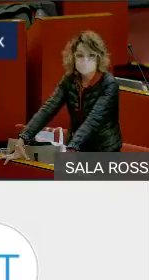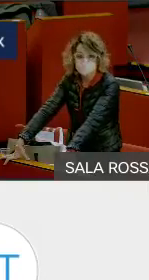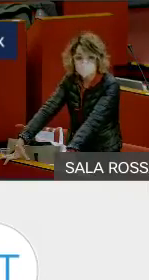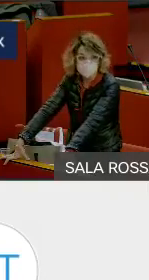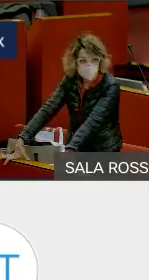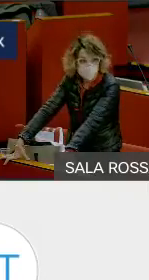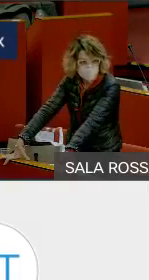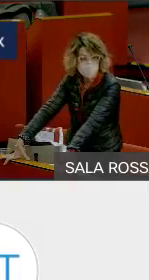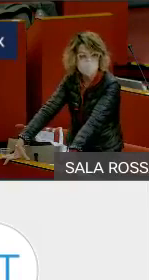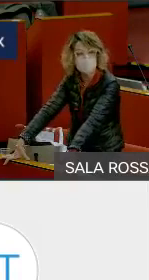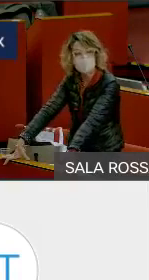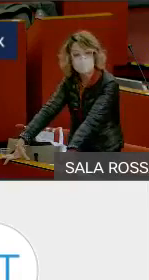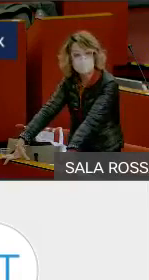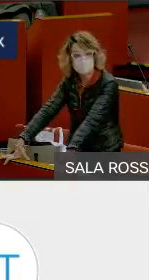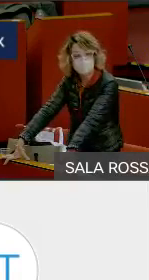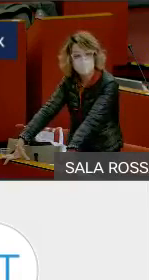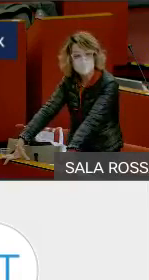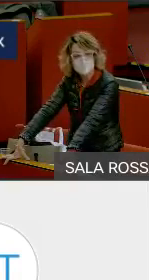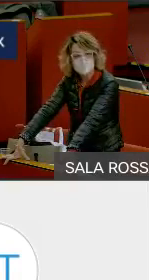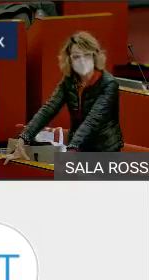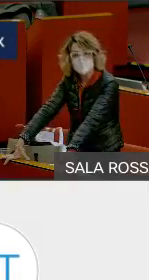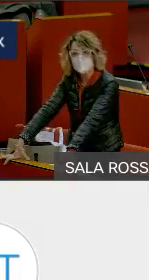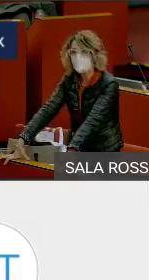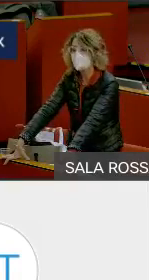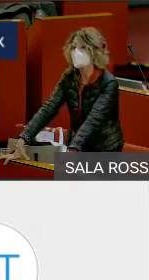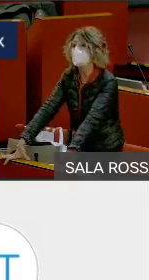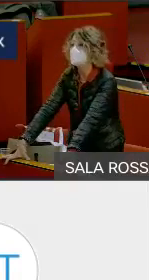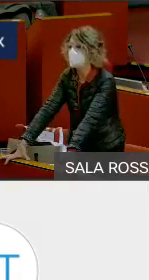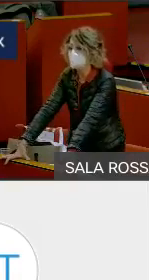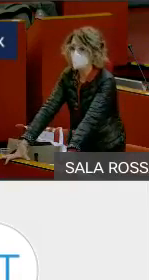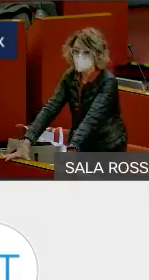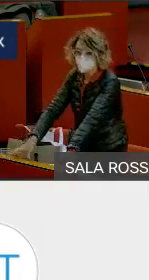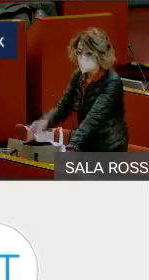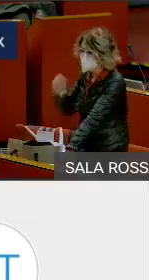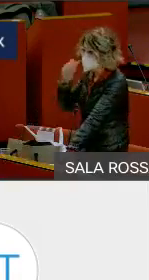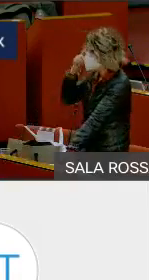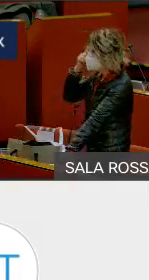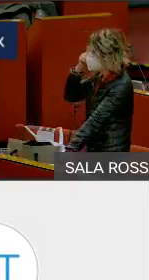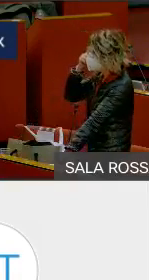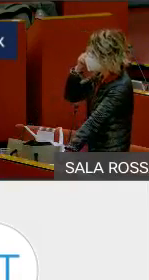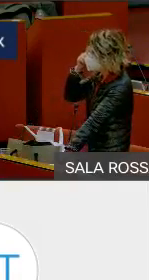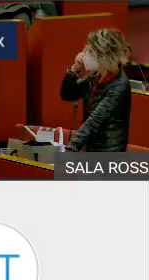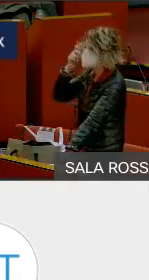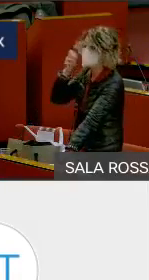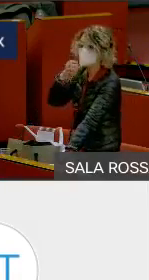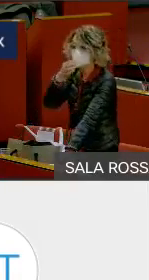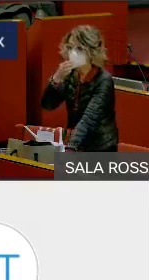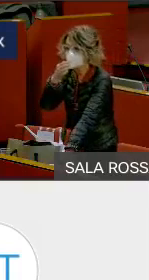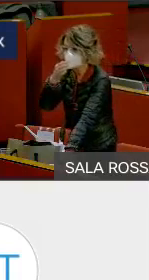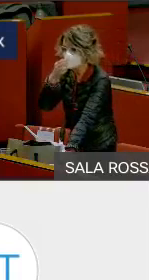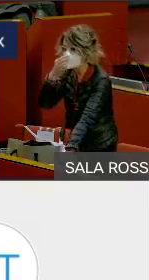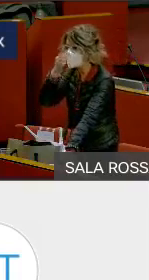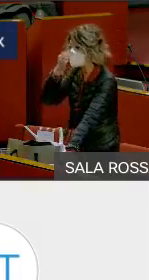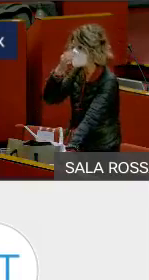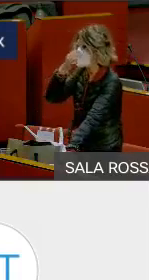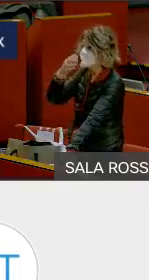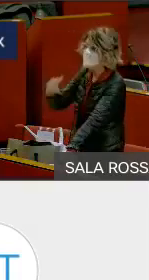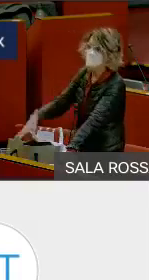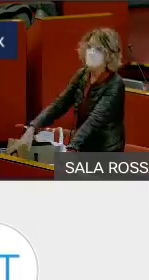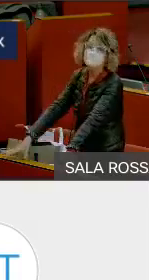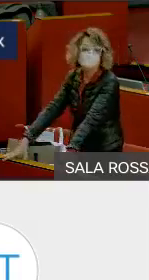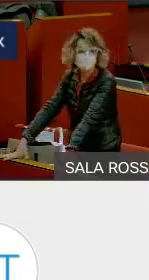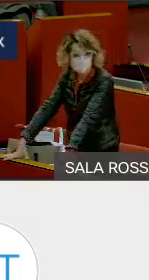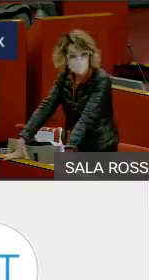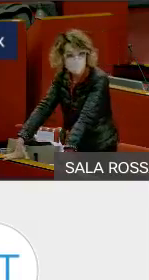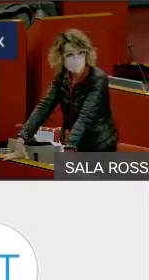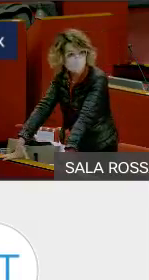percorsi diversi da quelli che si prevedevano ecco io oggi voglio dire in quest'aula e la democrazia rispetto a